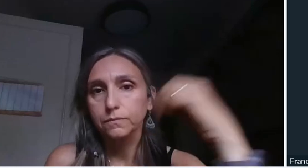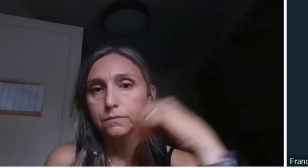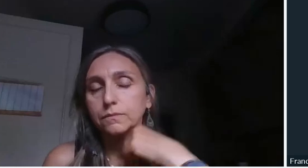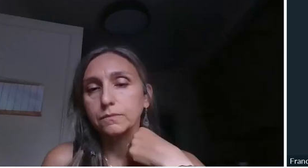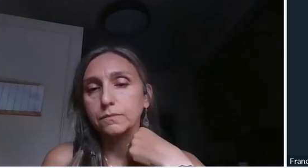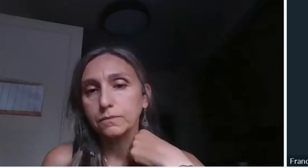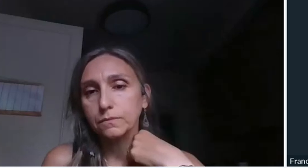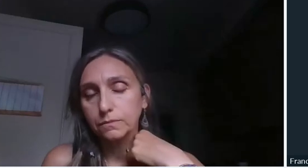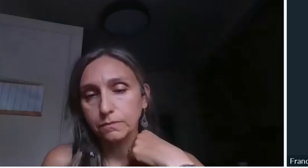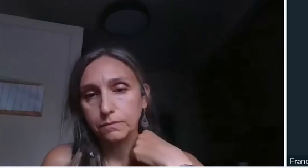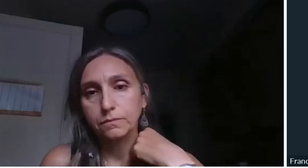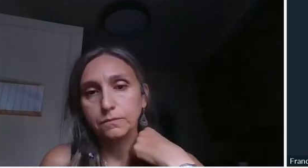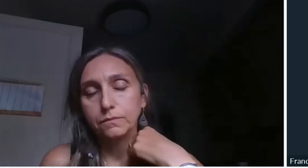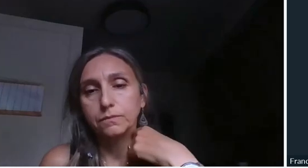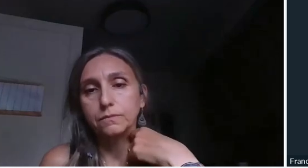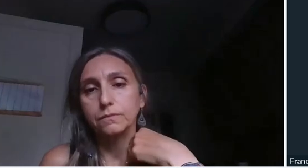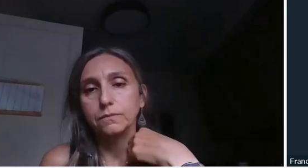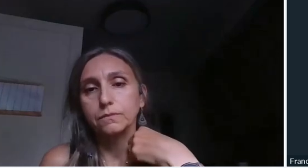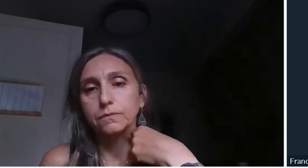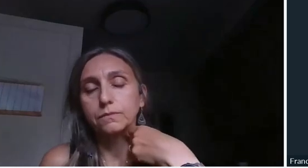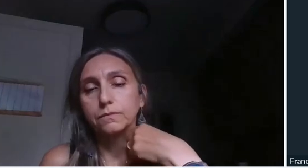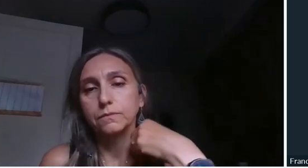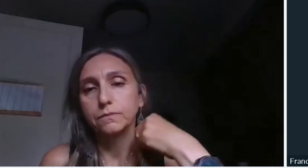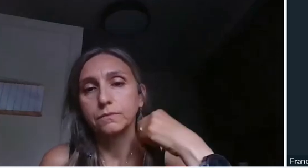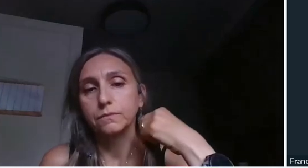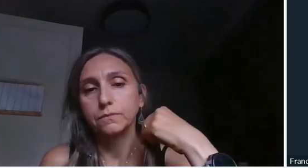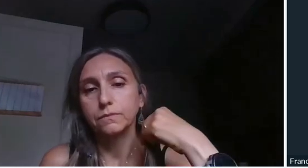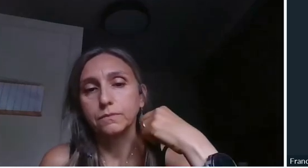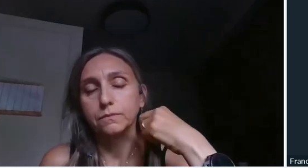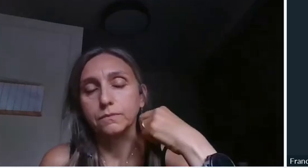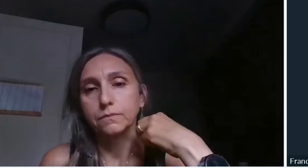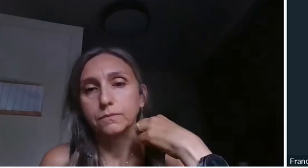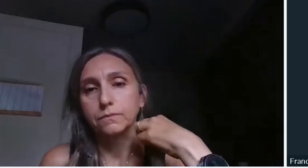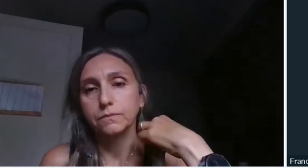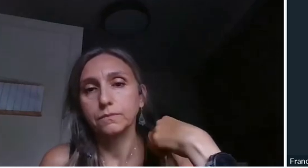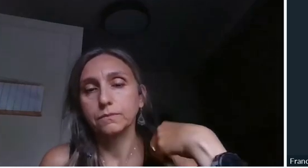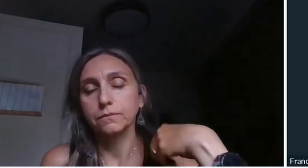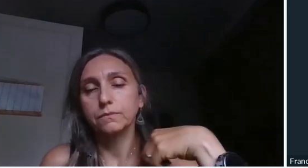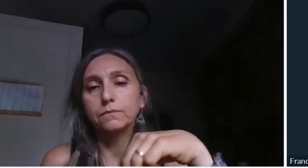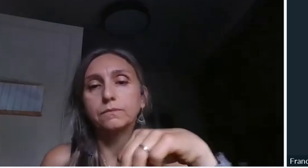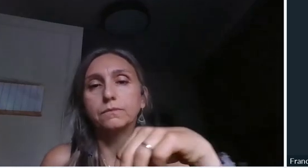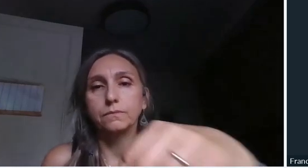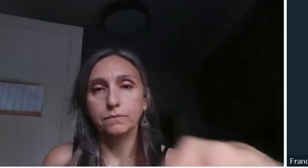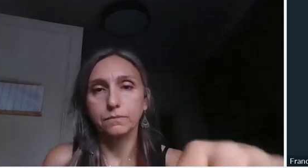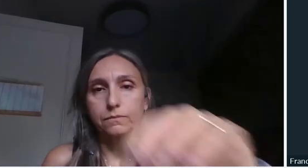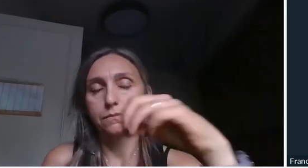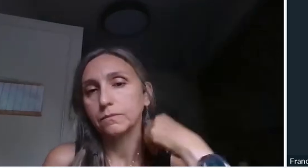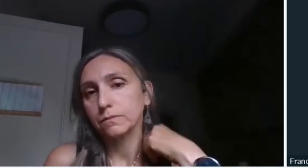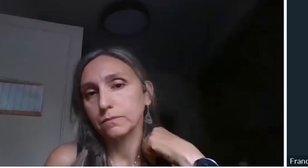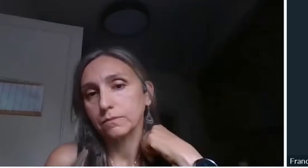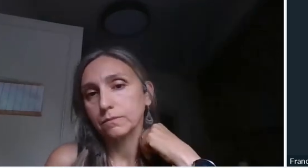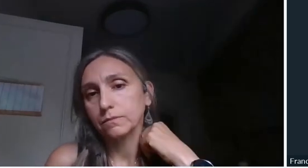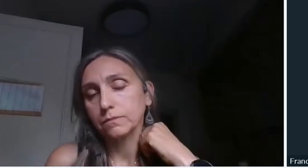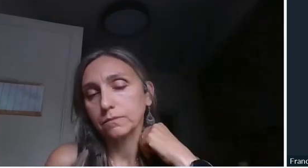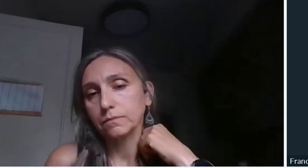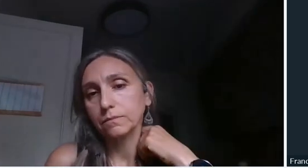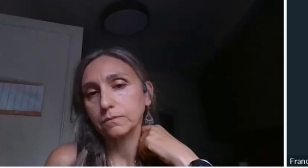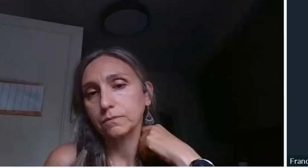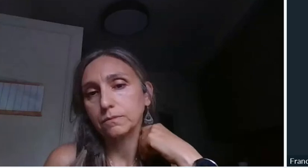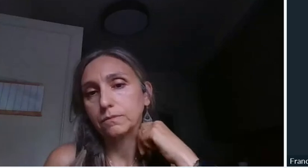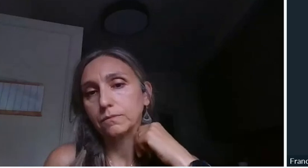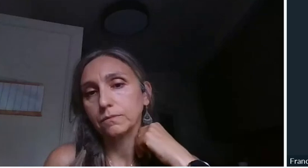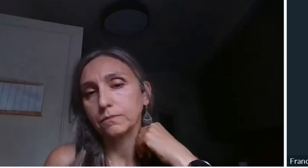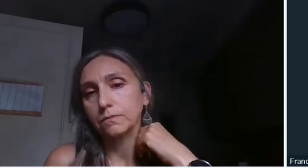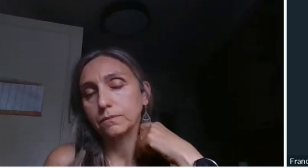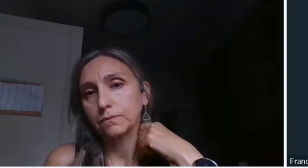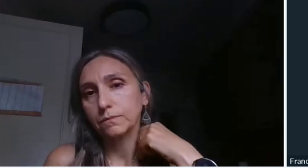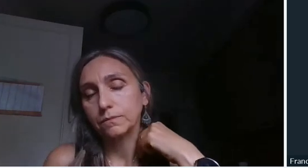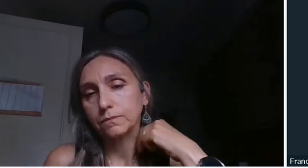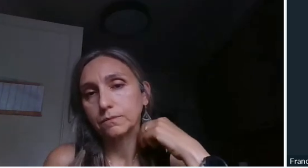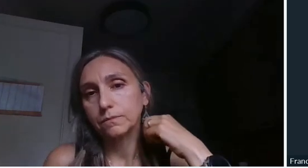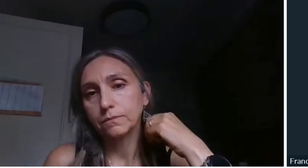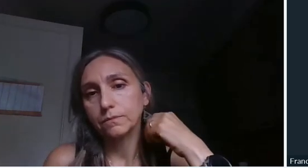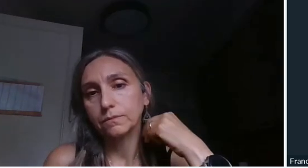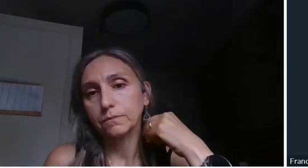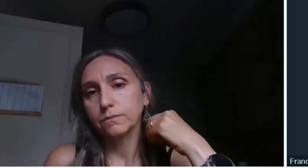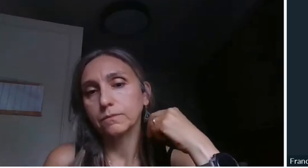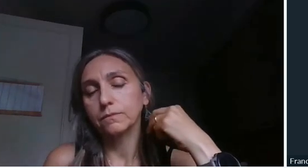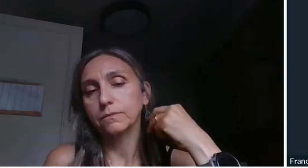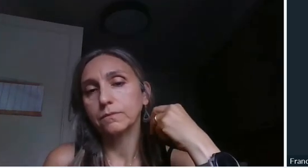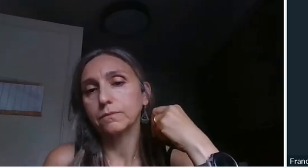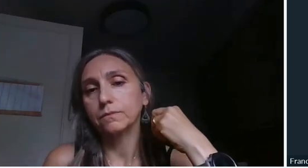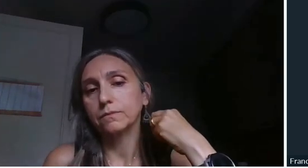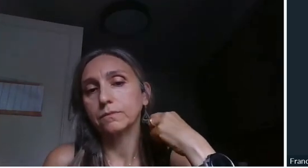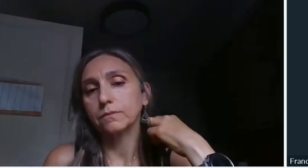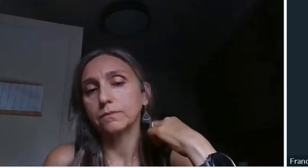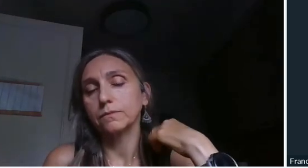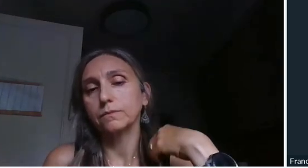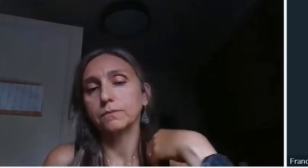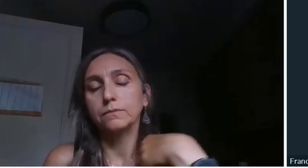la creiamo noi, ma spesso poi il dato che c'è dentro ovviamente non è di nostra proprietà e soprattutto molto spesso